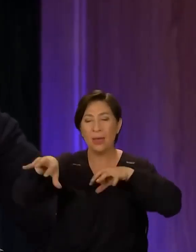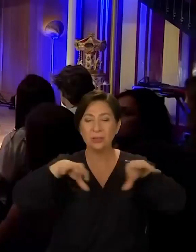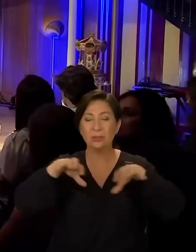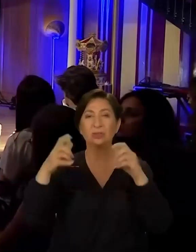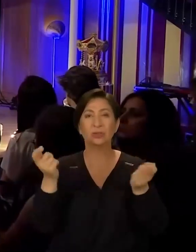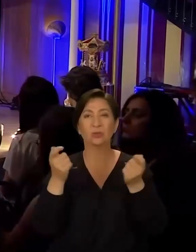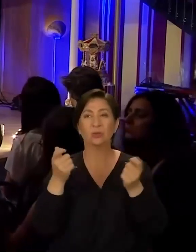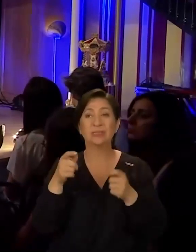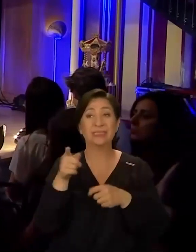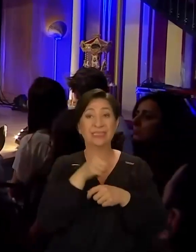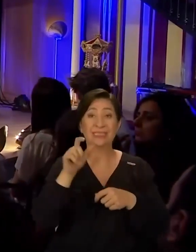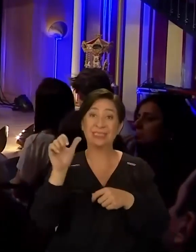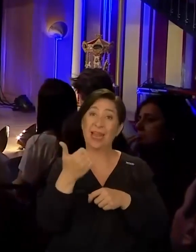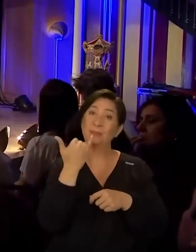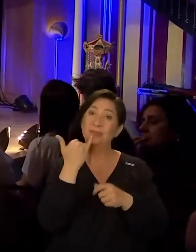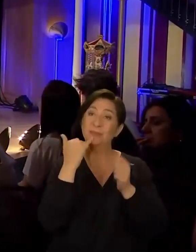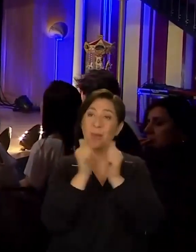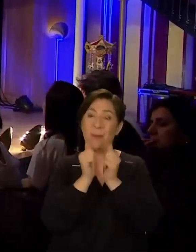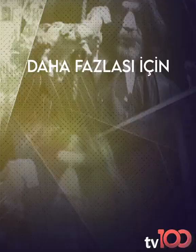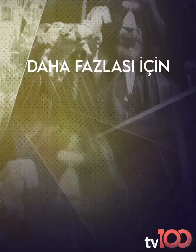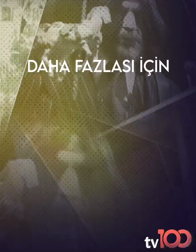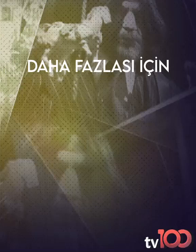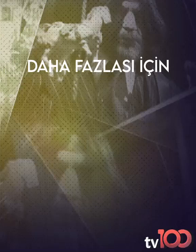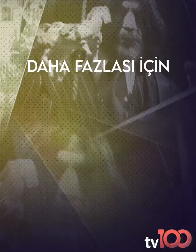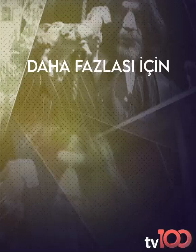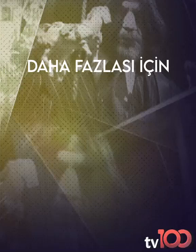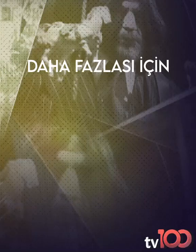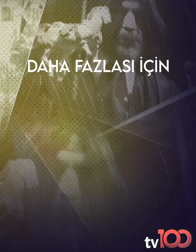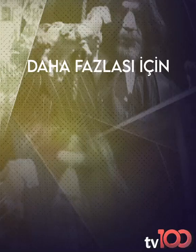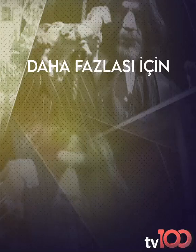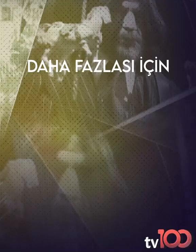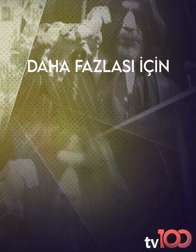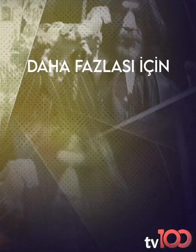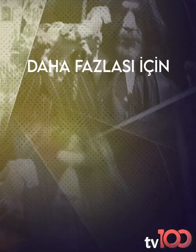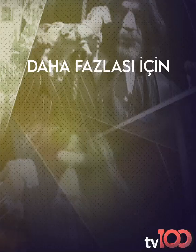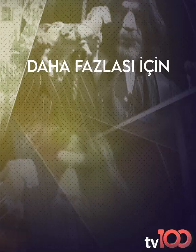ayrıştırmaya çalışıyorum. Siz değerli misafirlerimle beraber. Pekala.